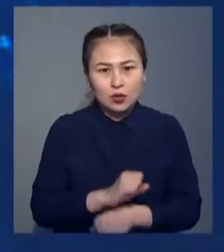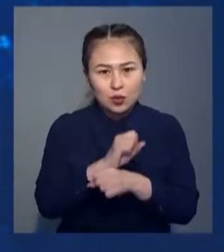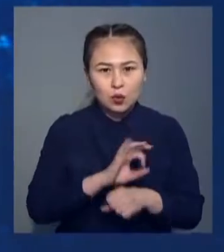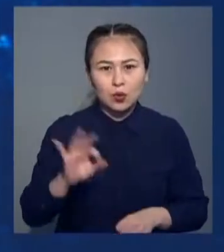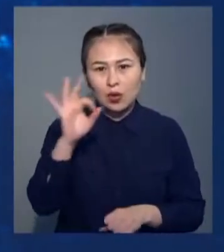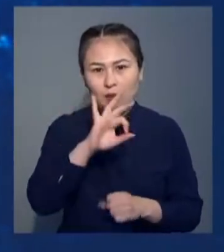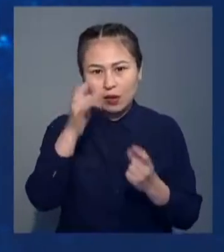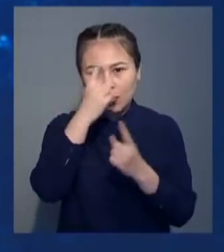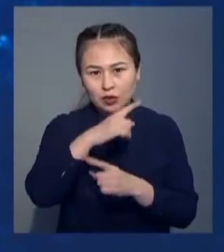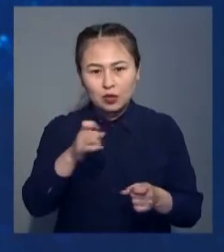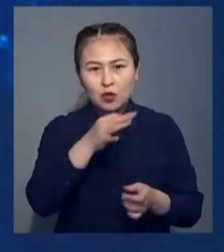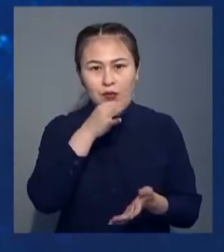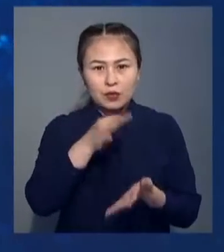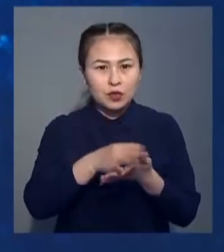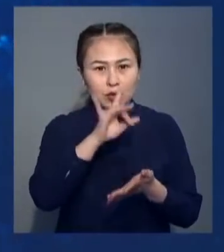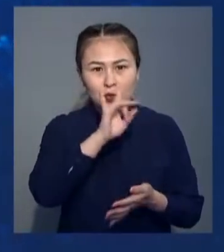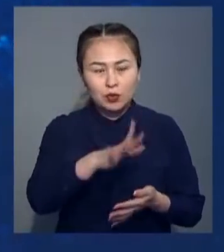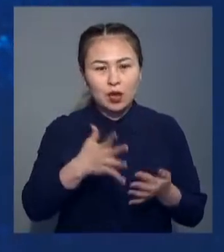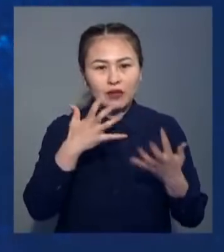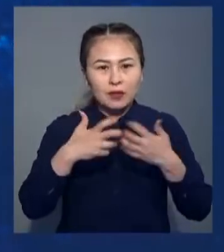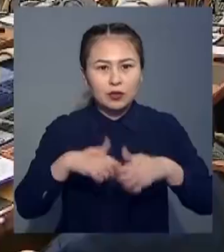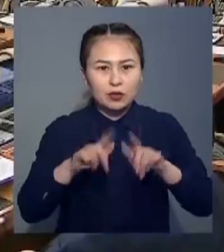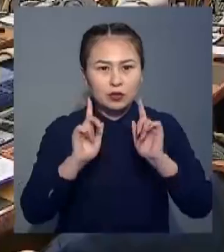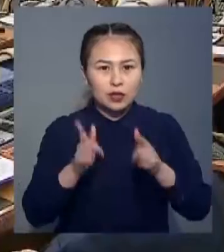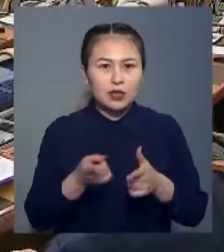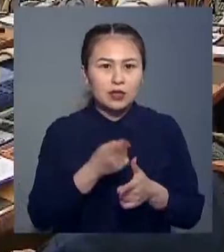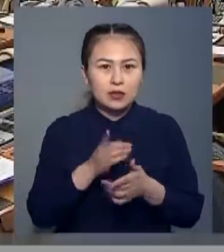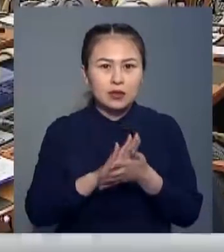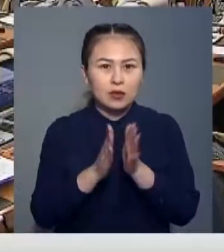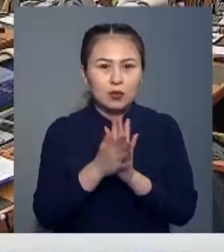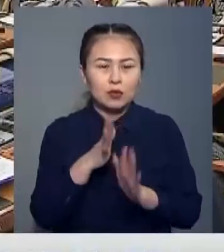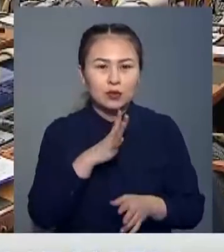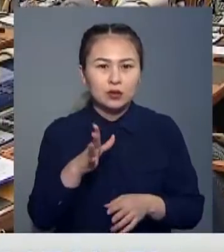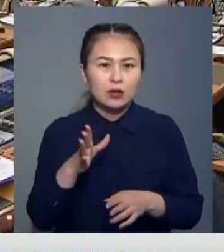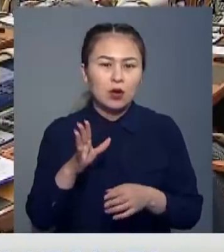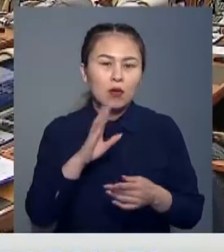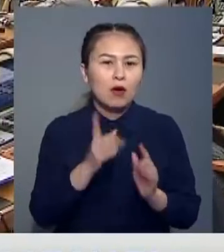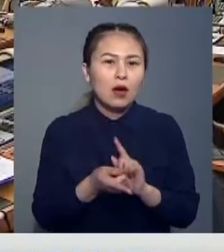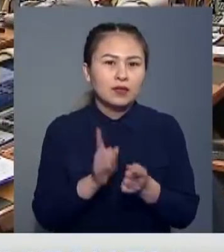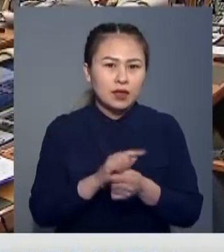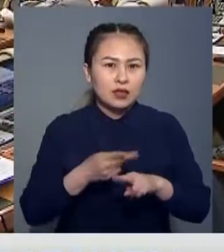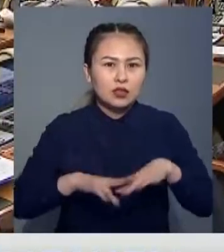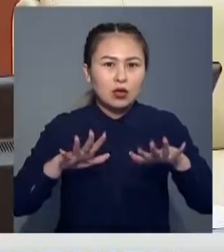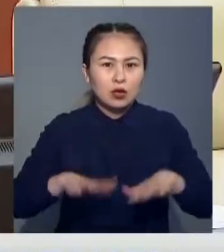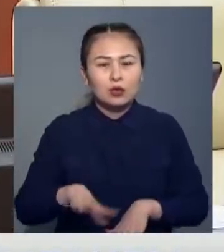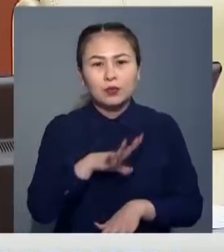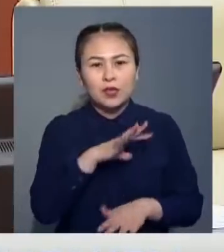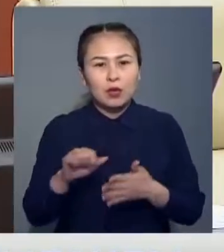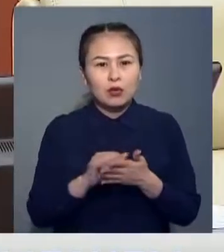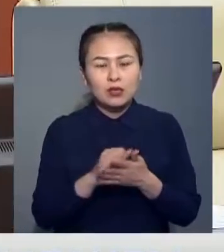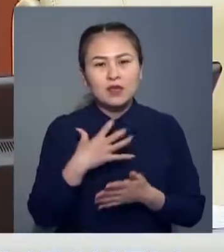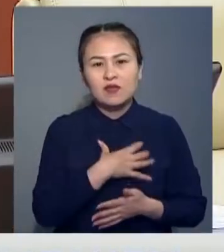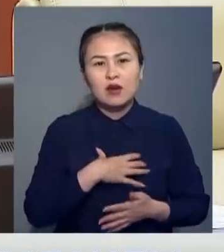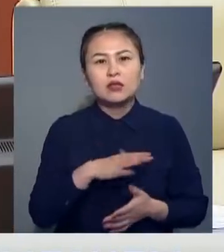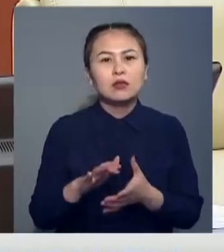билік митинг туралы хабарламаға жауап бермесе, ол автоматты түрде келісілген болып шығады. Қазіргі құжатта ең бастысы